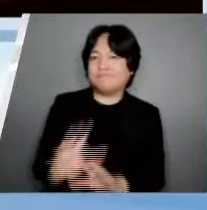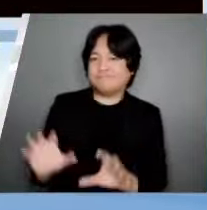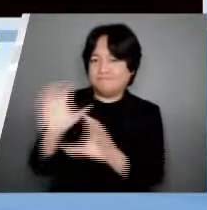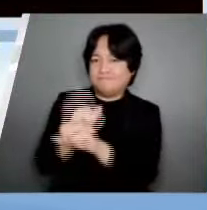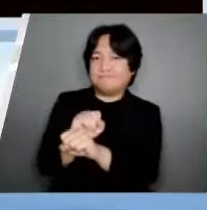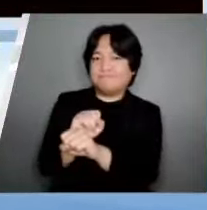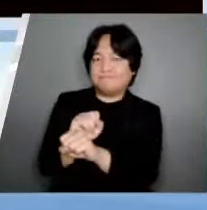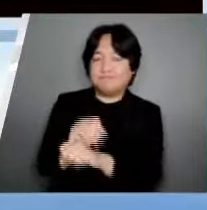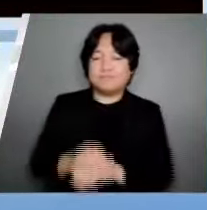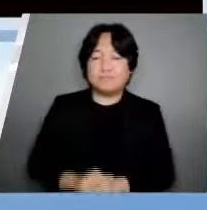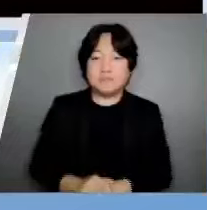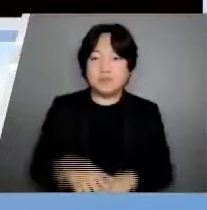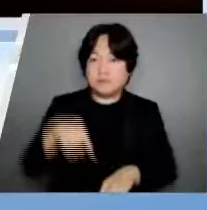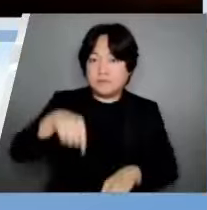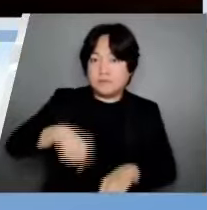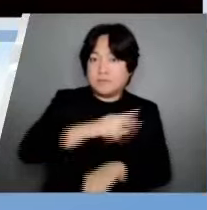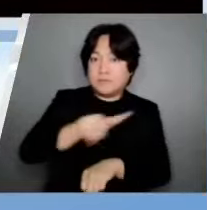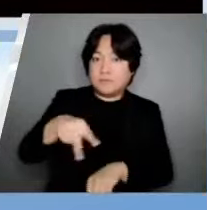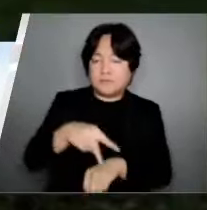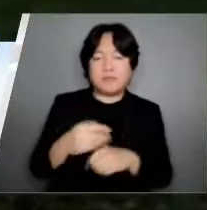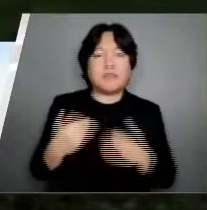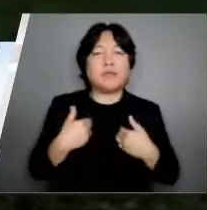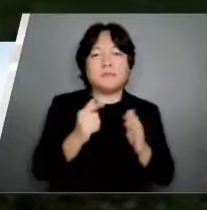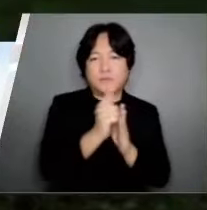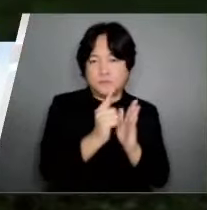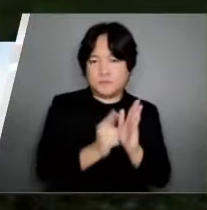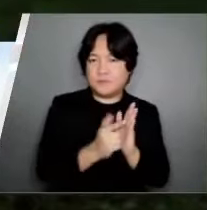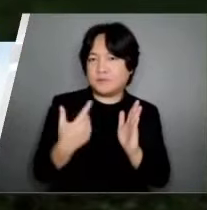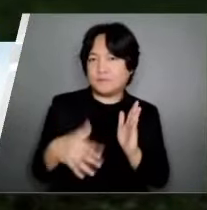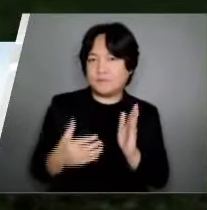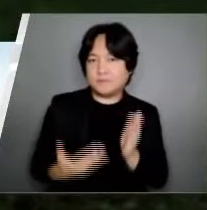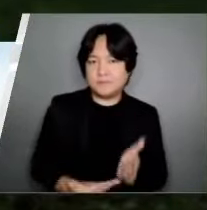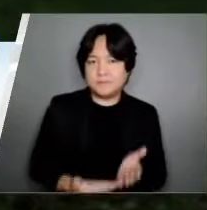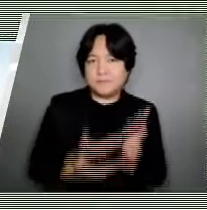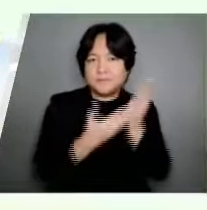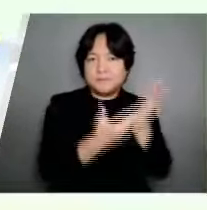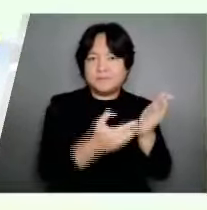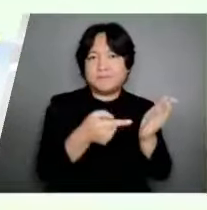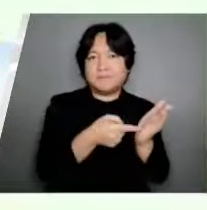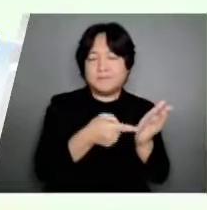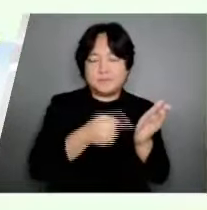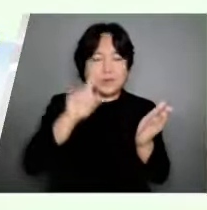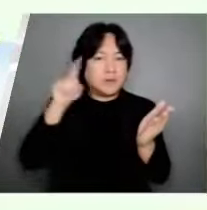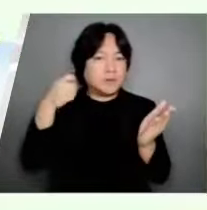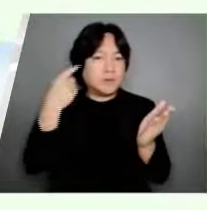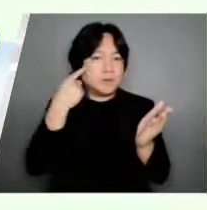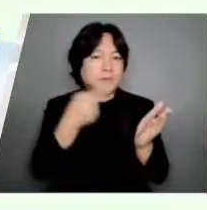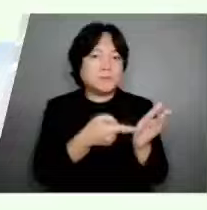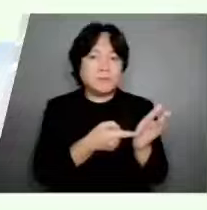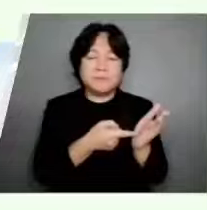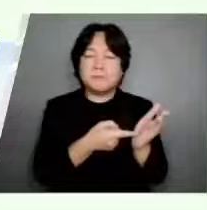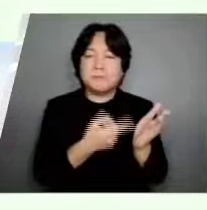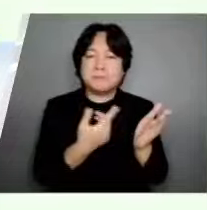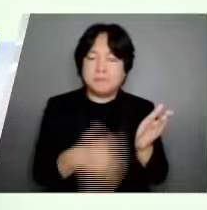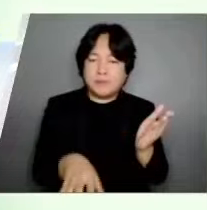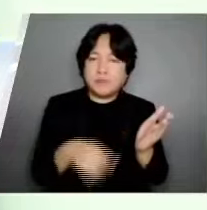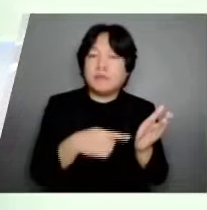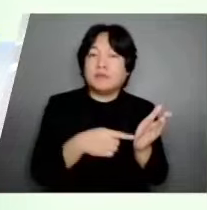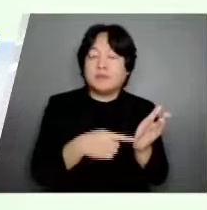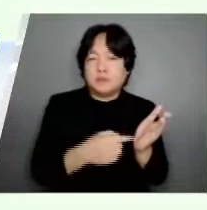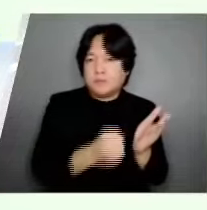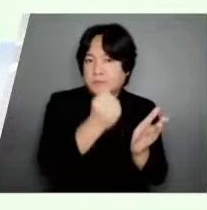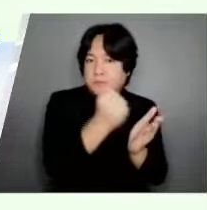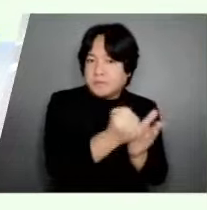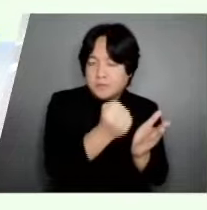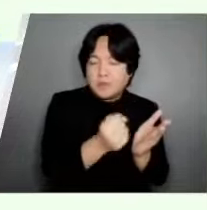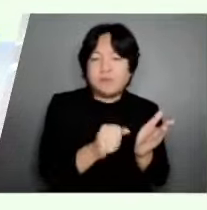rin gaya nito. Sa Kamara, may House Bill No. 9735 na nais amyendahan ng Presidential Decree No.